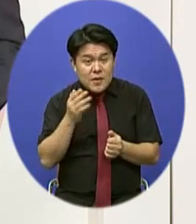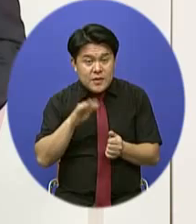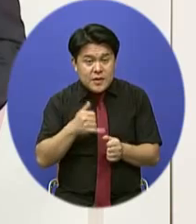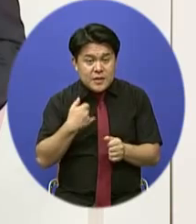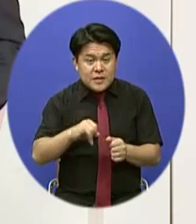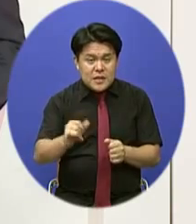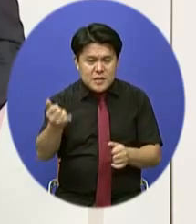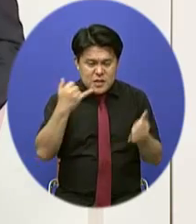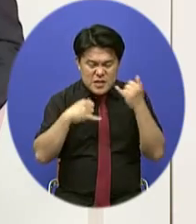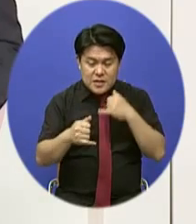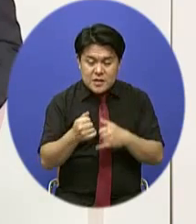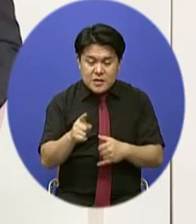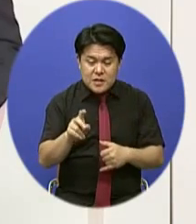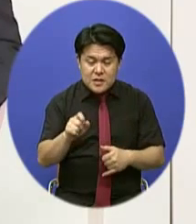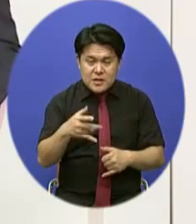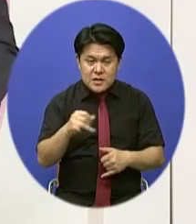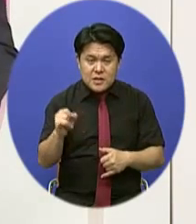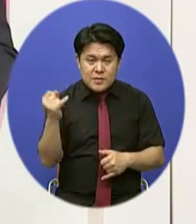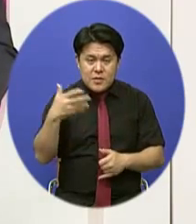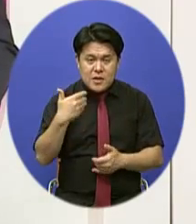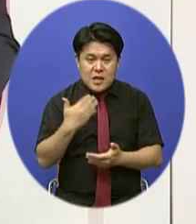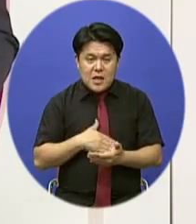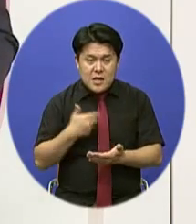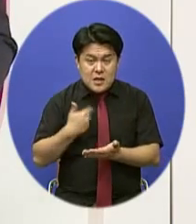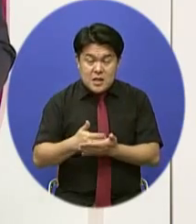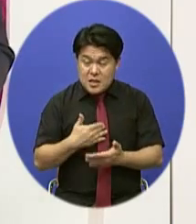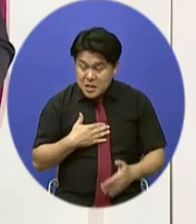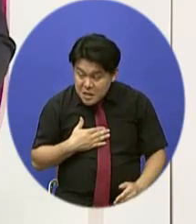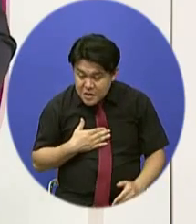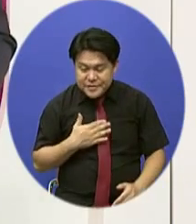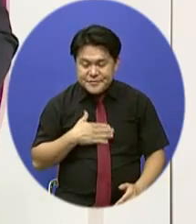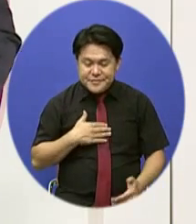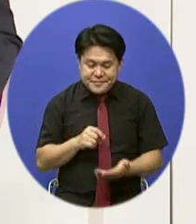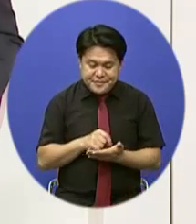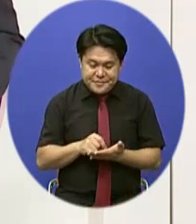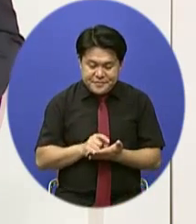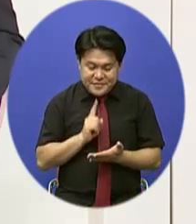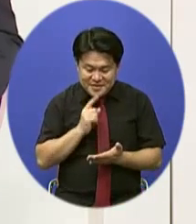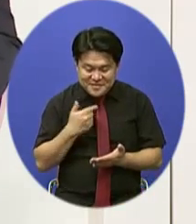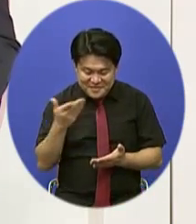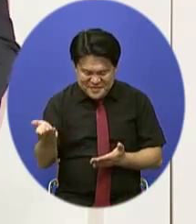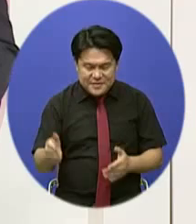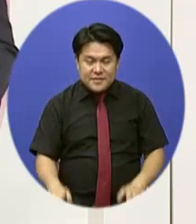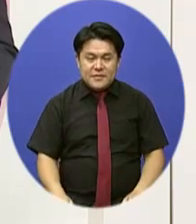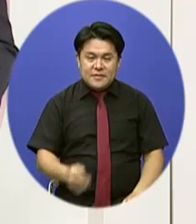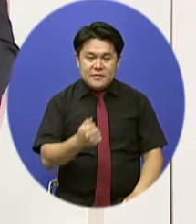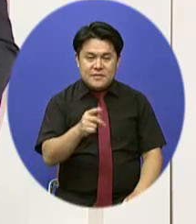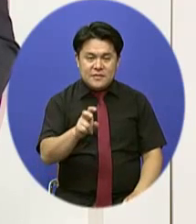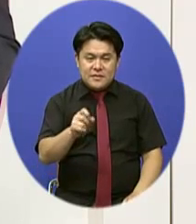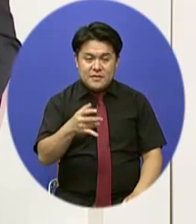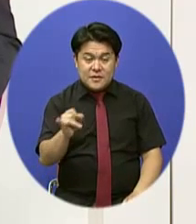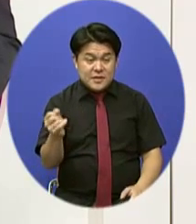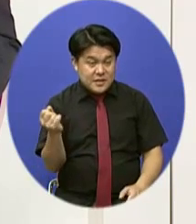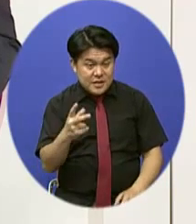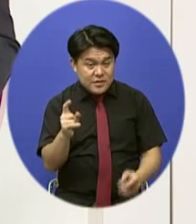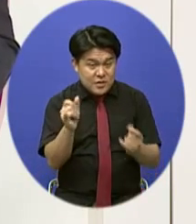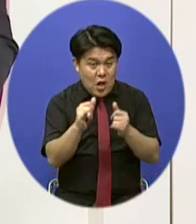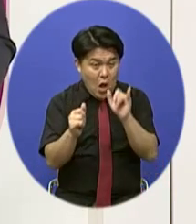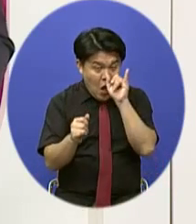따님이 전화하고 함영지 씨 전화번호를 알려달라 그래서 또 제가 연결을 해드렸어요. 함영지 씨하고는 자주 연락하시나요?